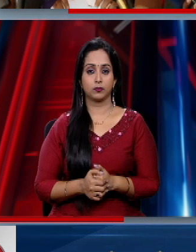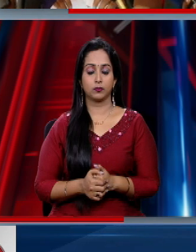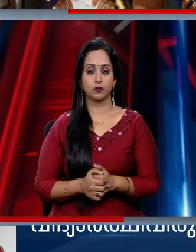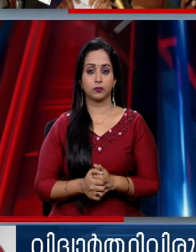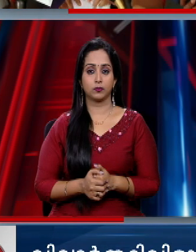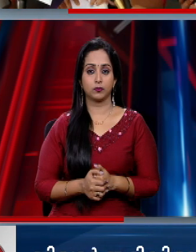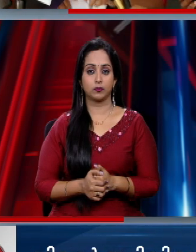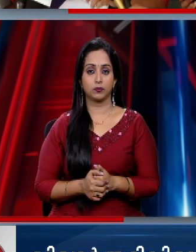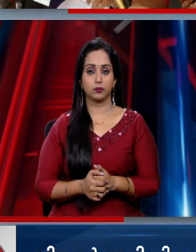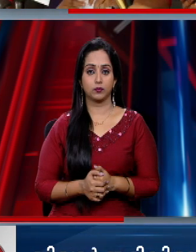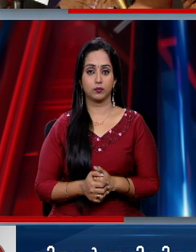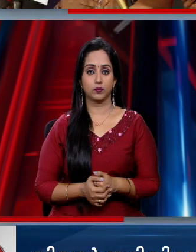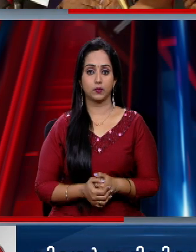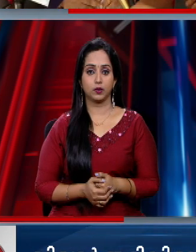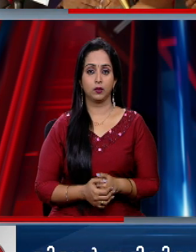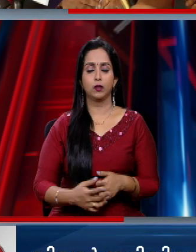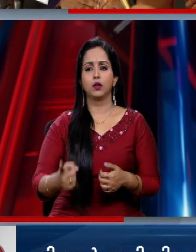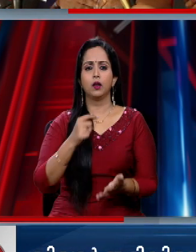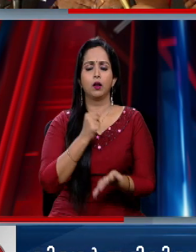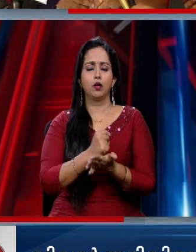ആവശ്യം അങ്ങനെ അവർ പ്രസ് ചെയ്തിട്ടില്ല.